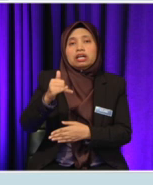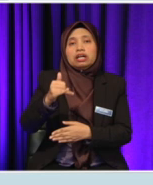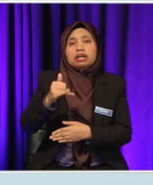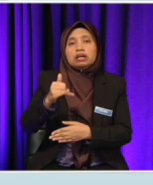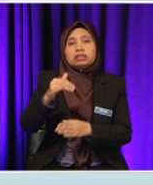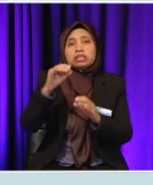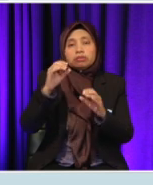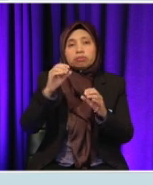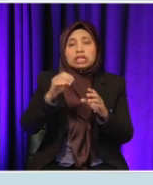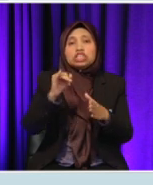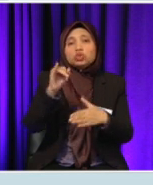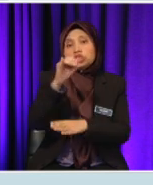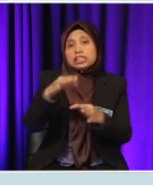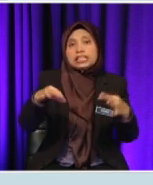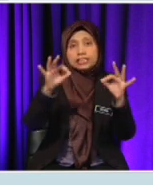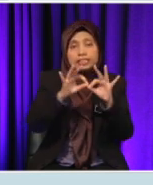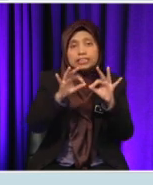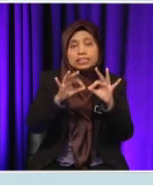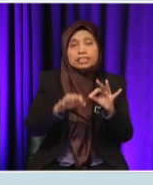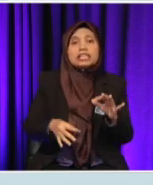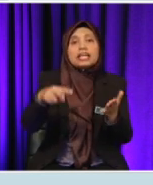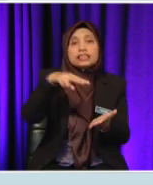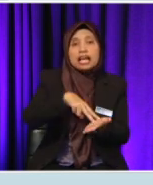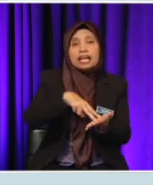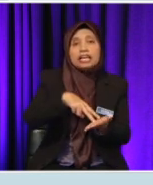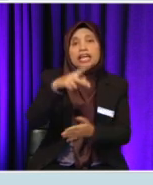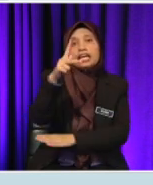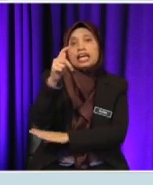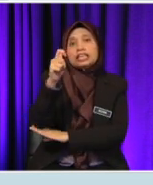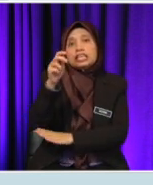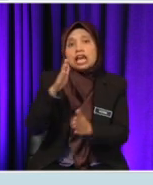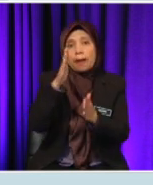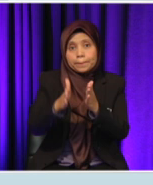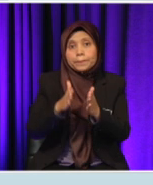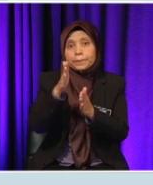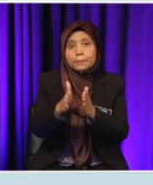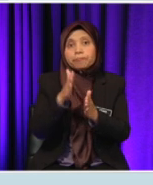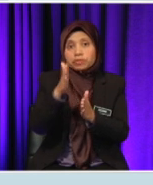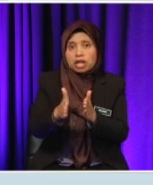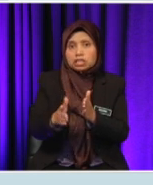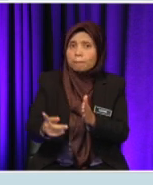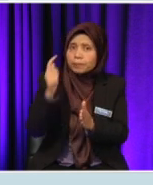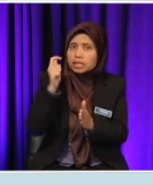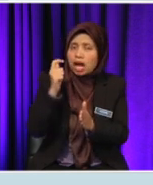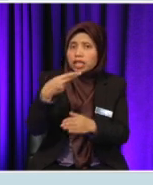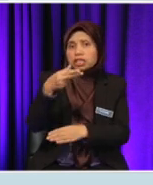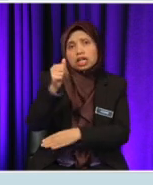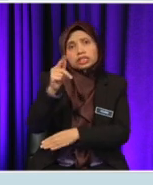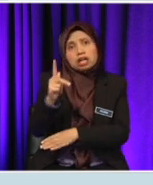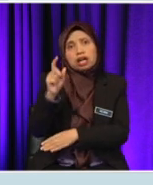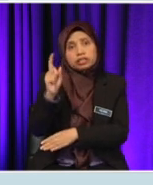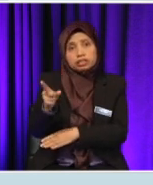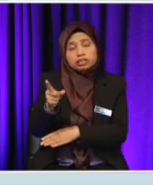isudi adalah bila dia pergi naik kereta api terjadilah sesuatu jadi dia mempertahankan hak dia seperti